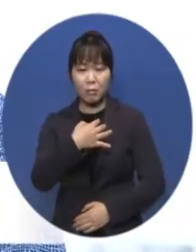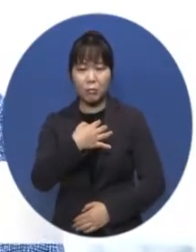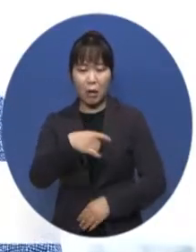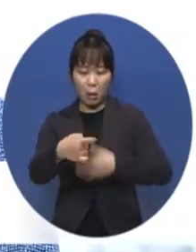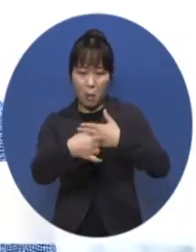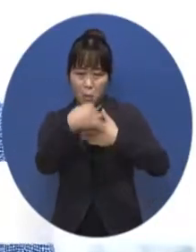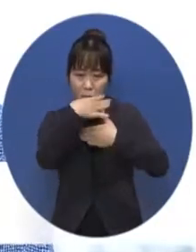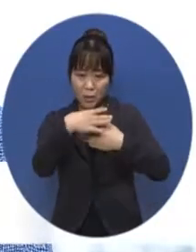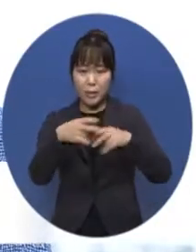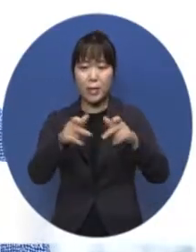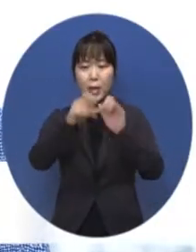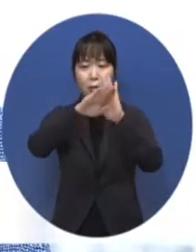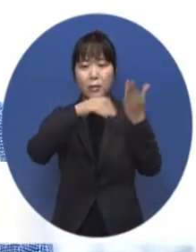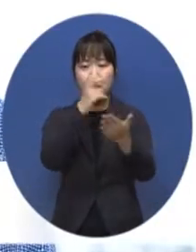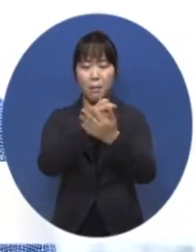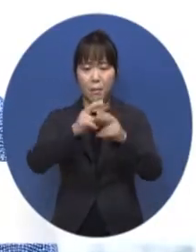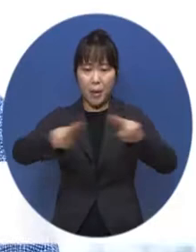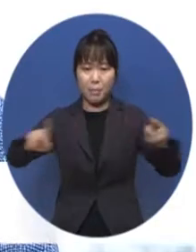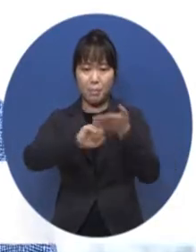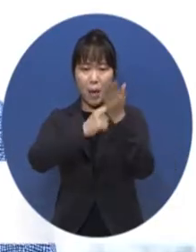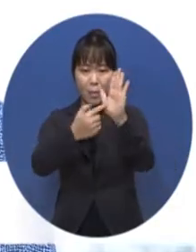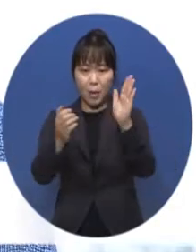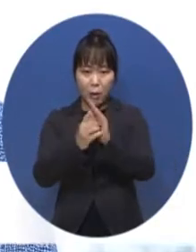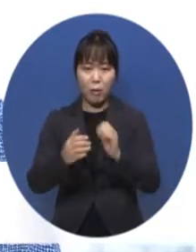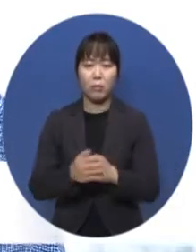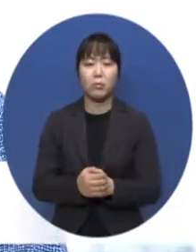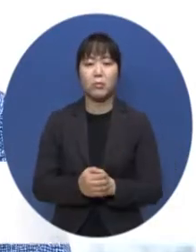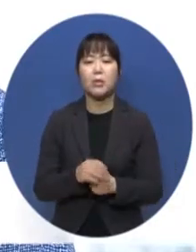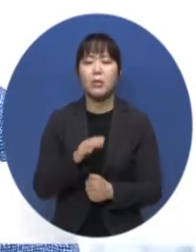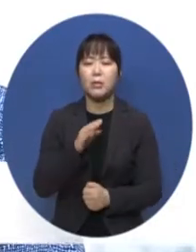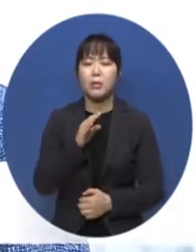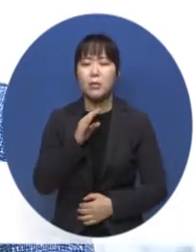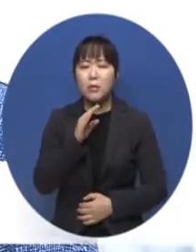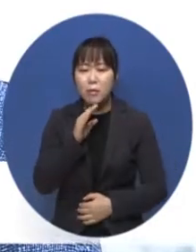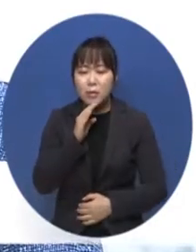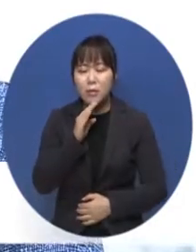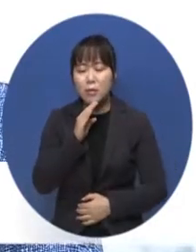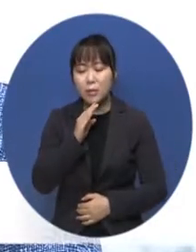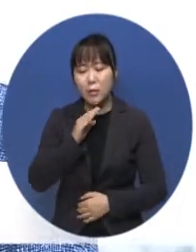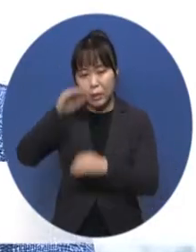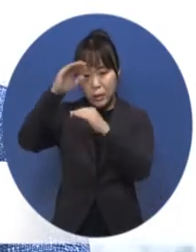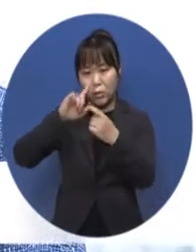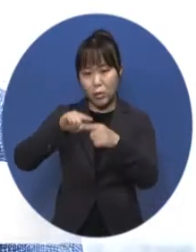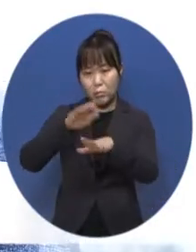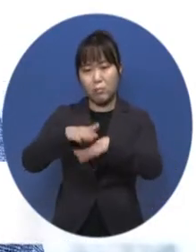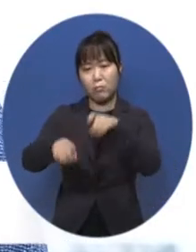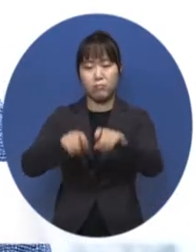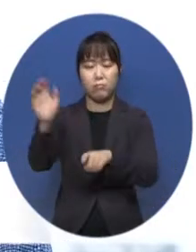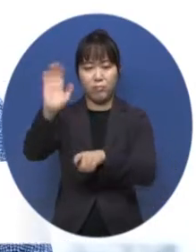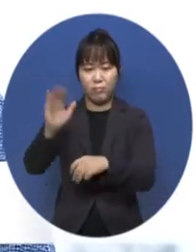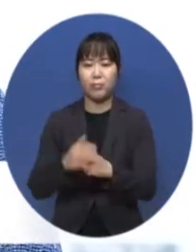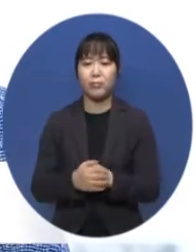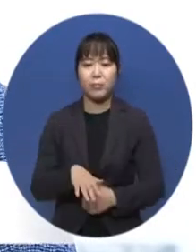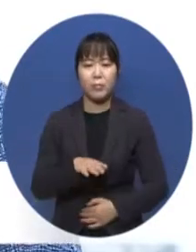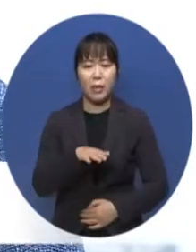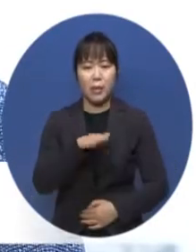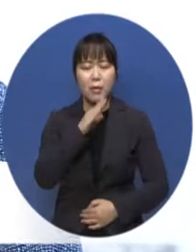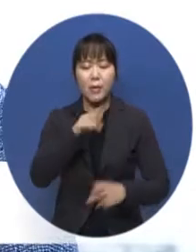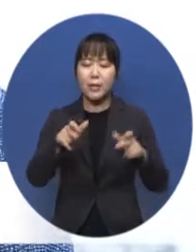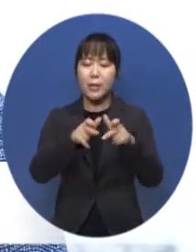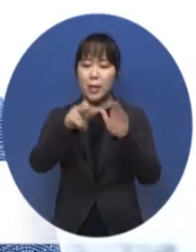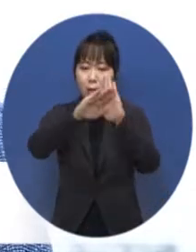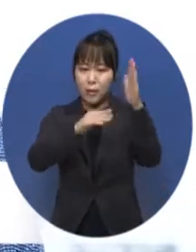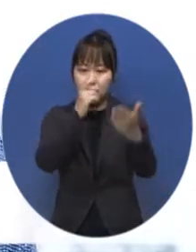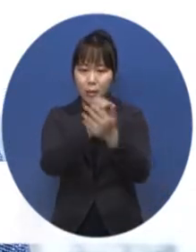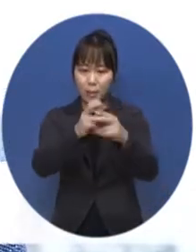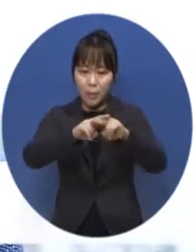등급제만 폐지 발표를 하고 재료들에 대한 내용을 시행조차 하지 않고 있습니다. 진정으로 장애